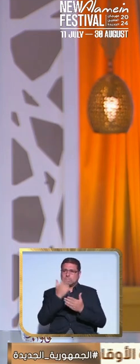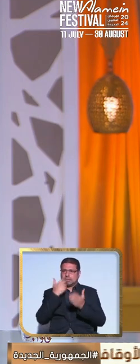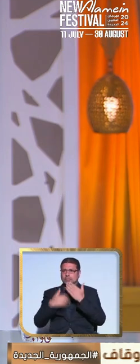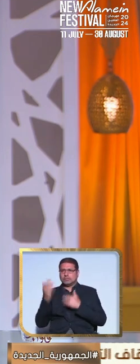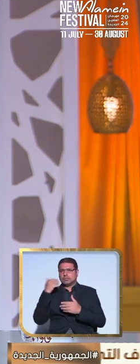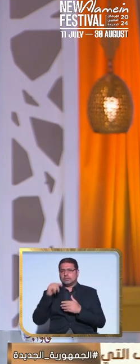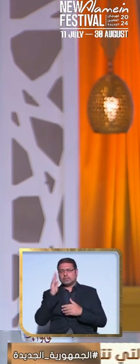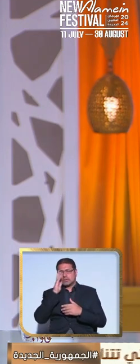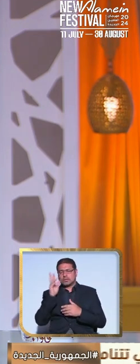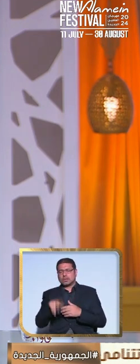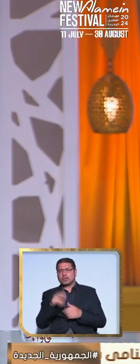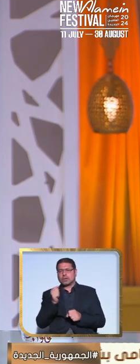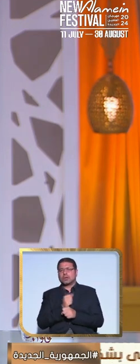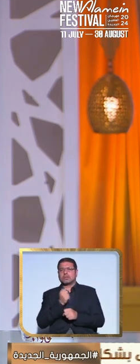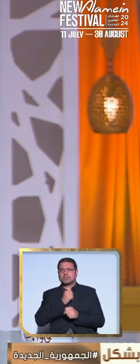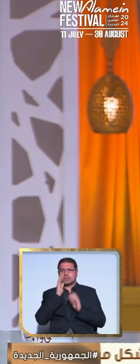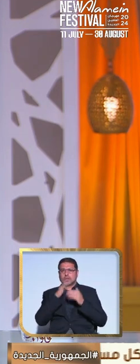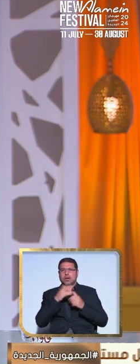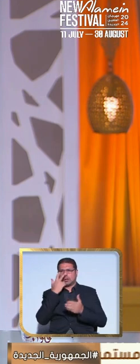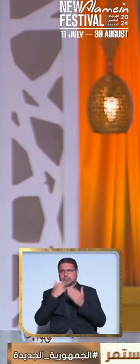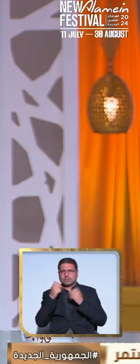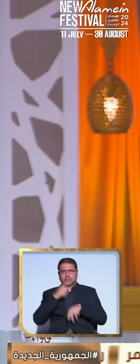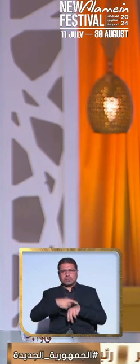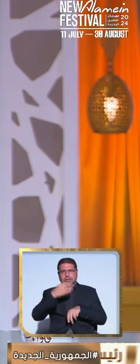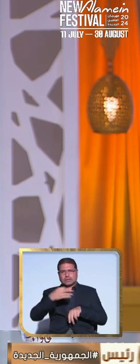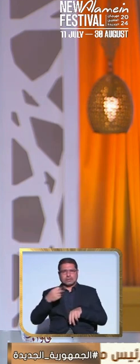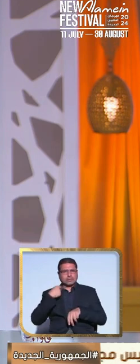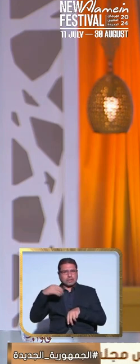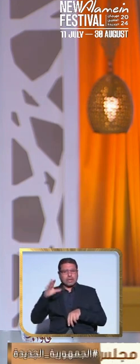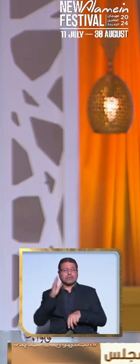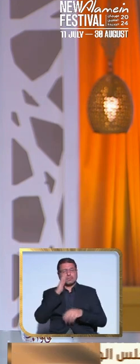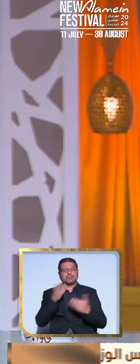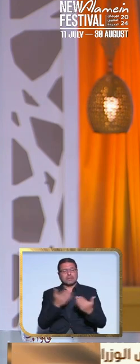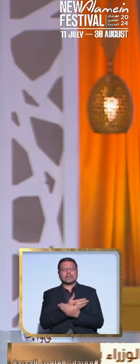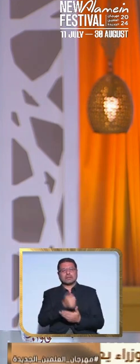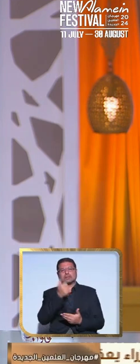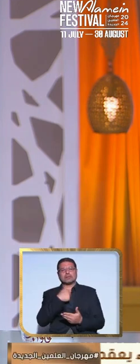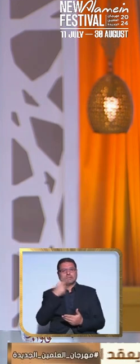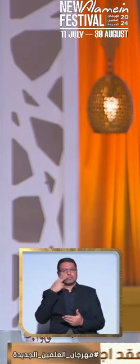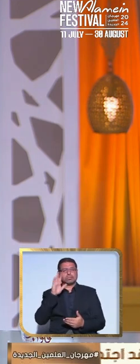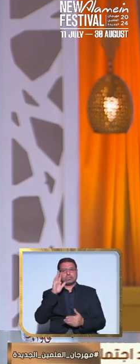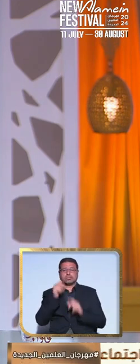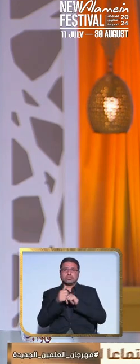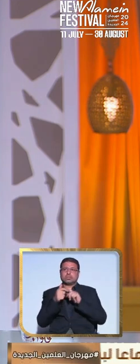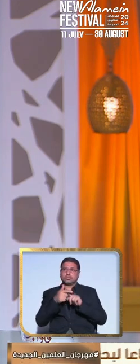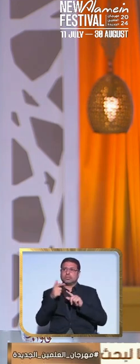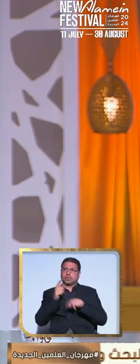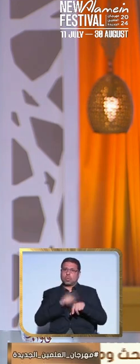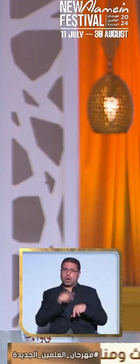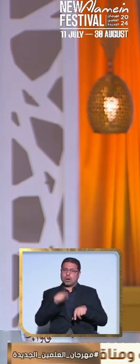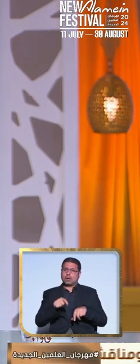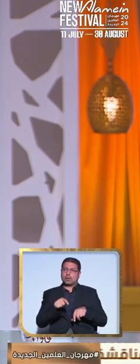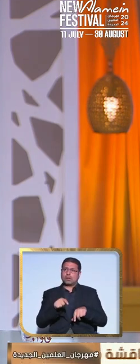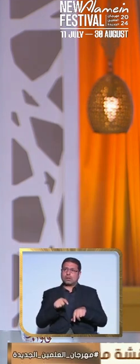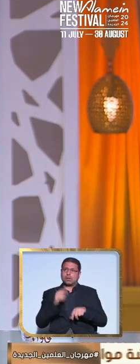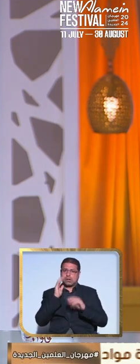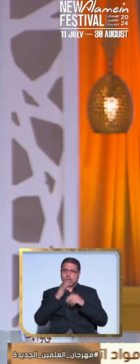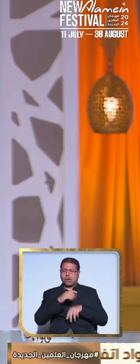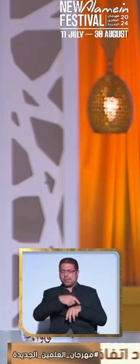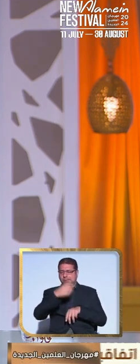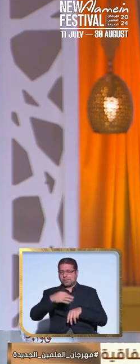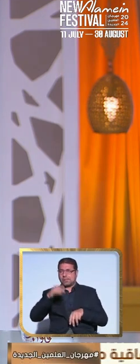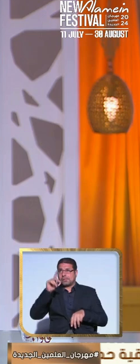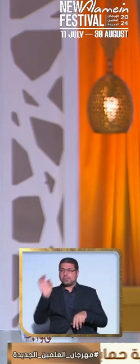من أداء هذه الصلوات على وقتها، لأن أنا أخطأت في حاجتين. في وقت إن الصلاة كانت